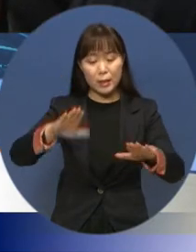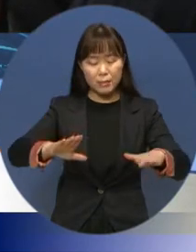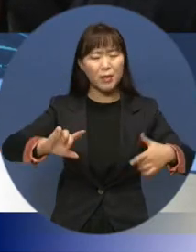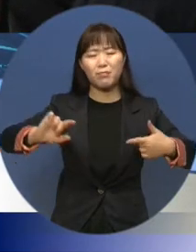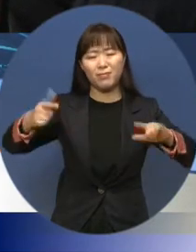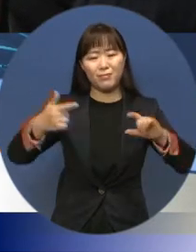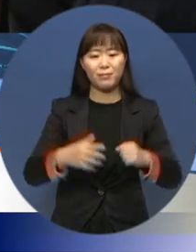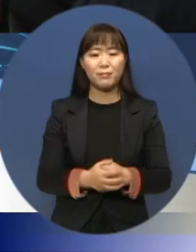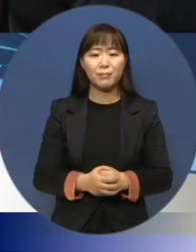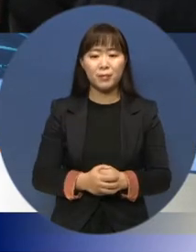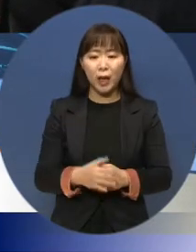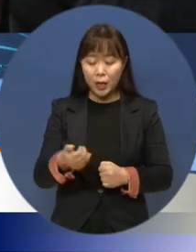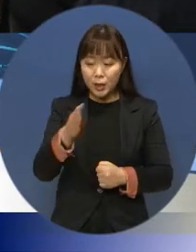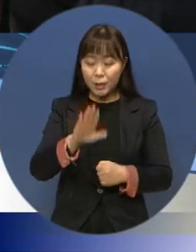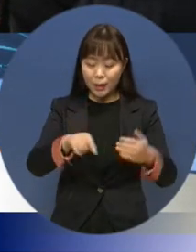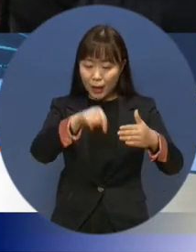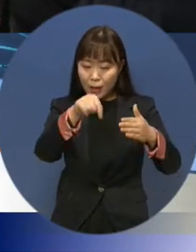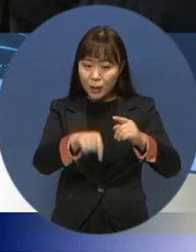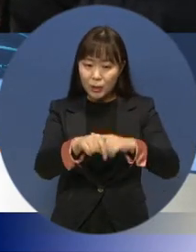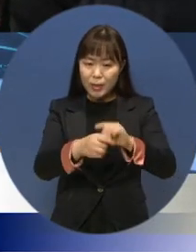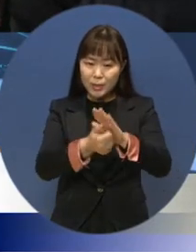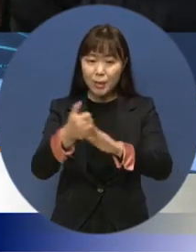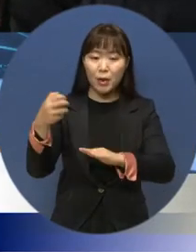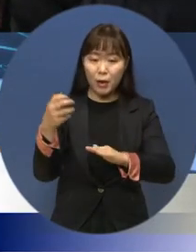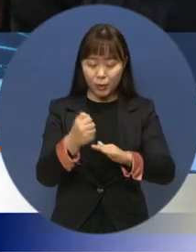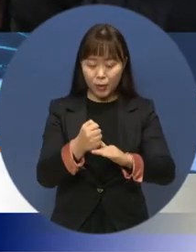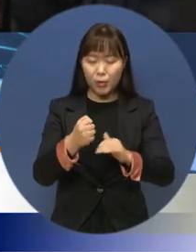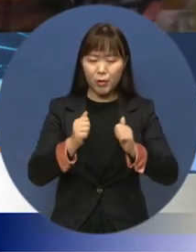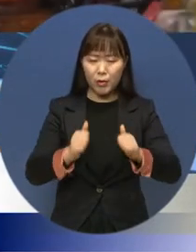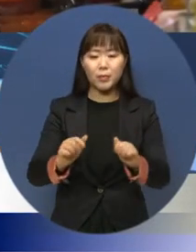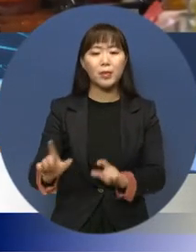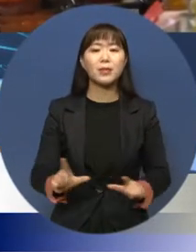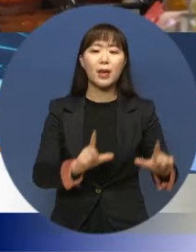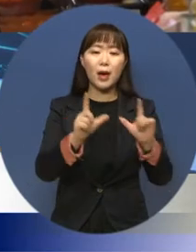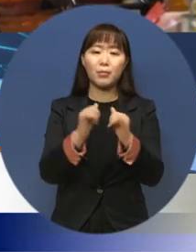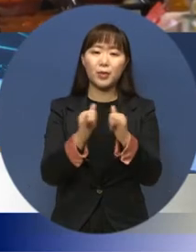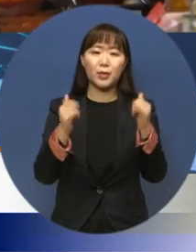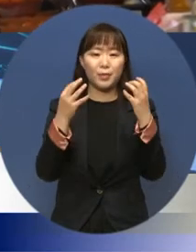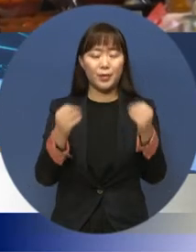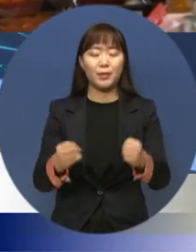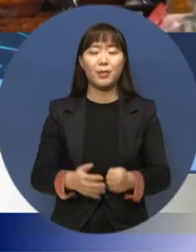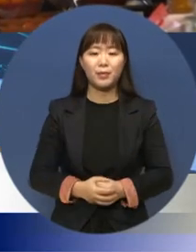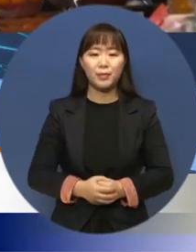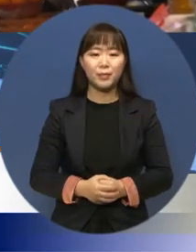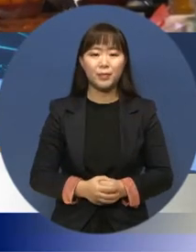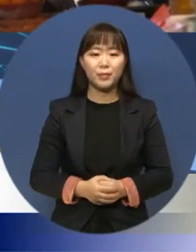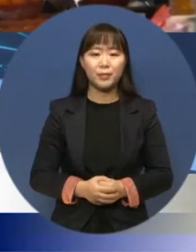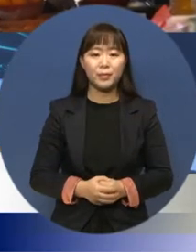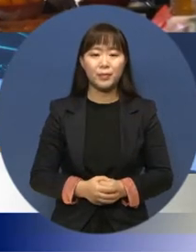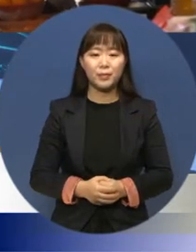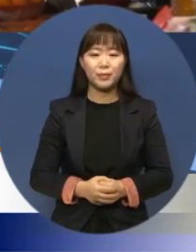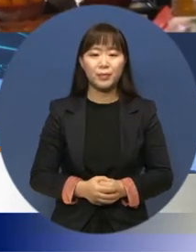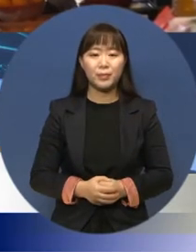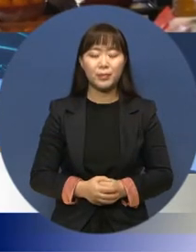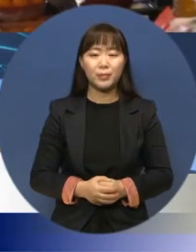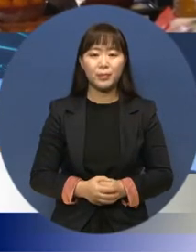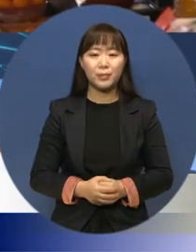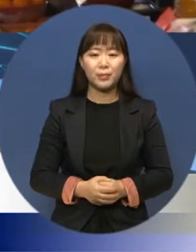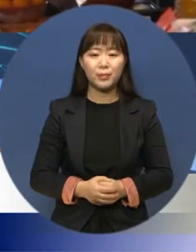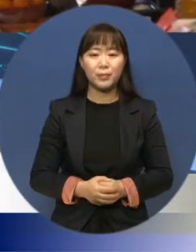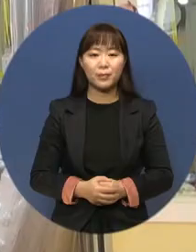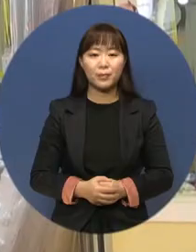모습인데요. 하지만 그 속에서도 희망을 잃지 않고 열심히 살아가는 분들이 많습니다. 김윤아 기자가